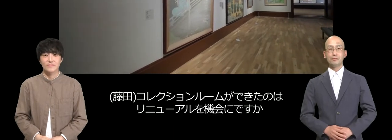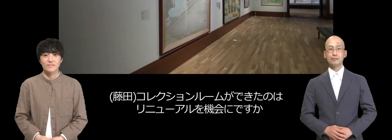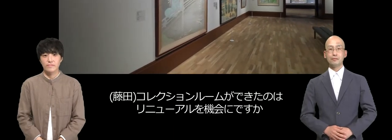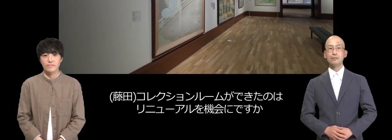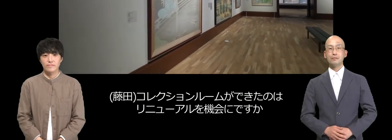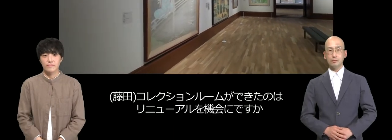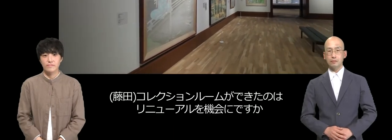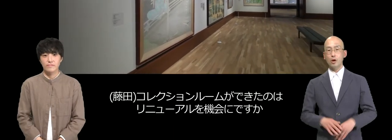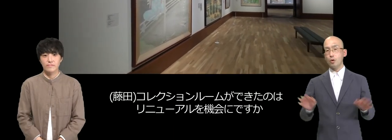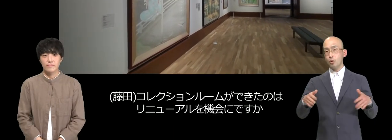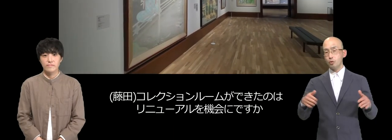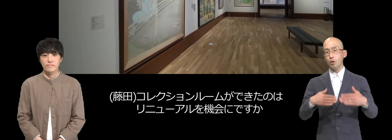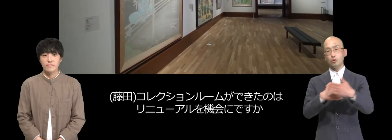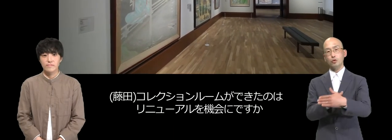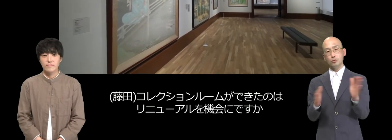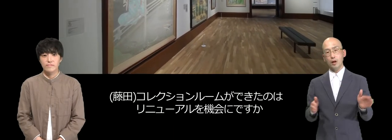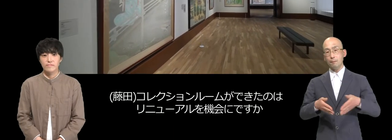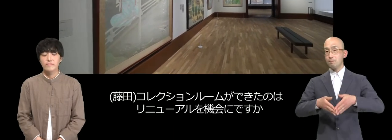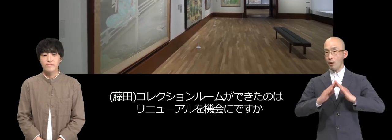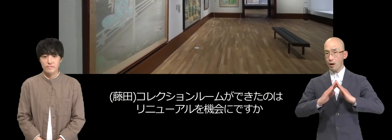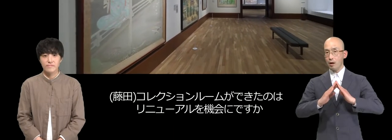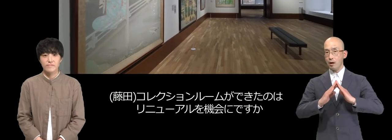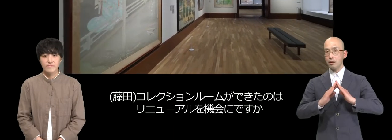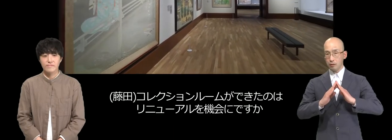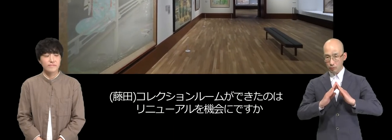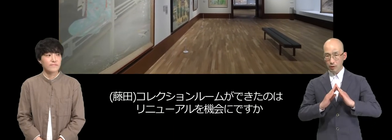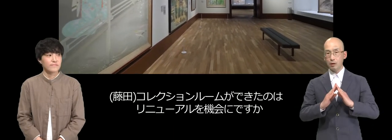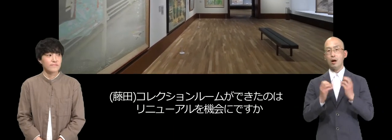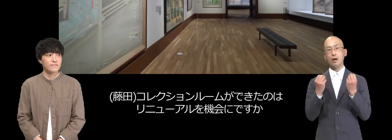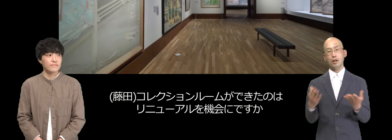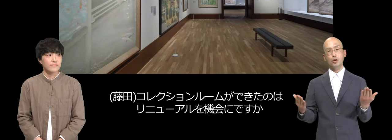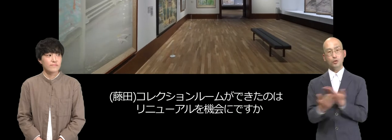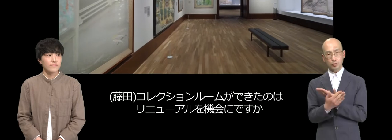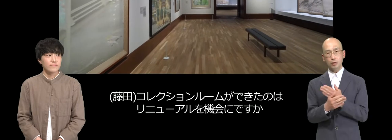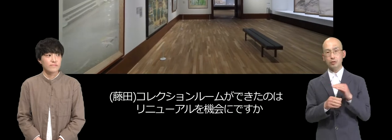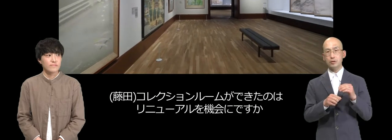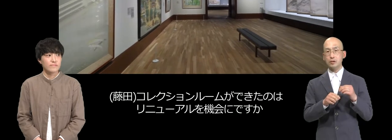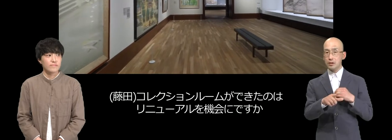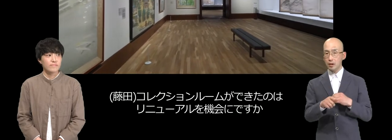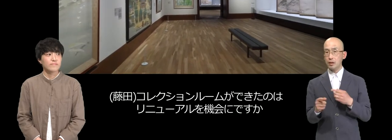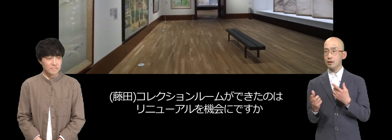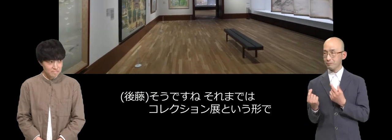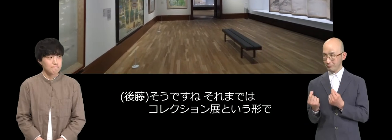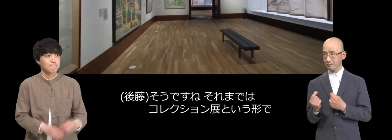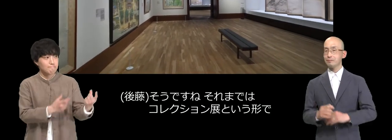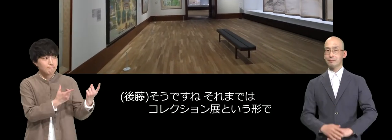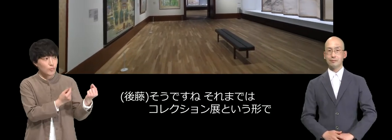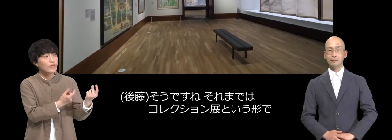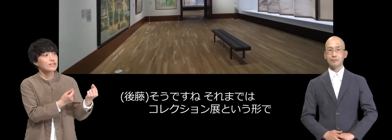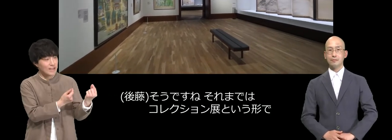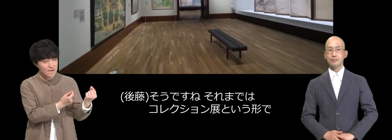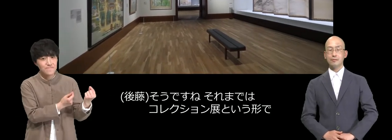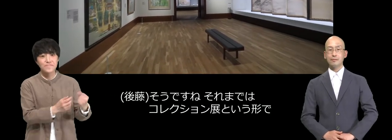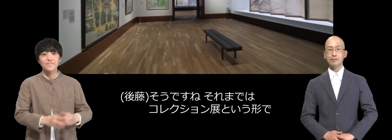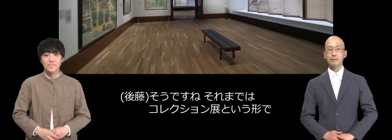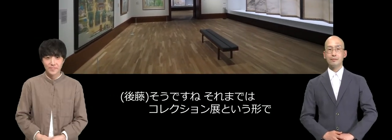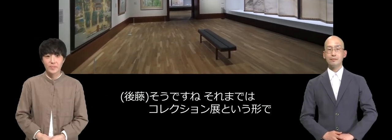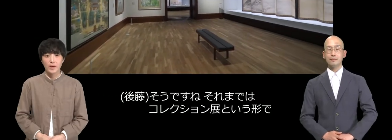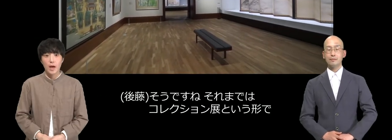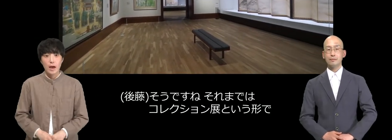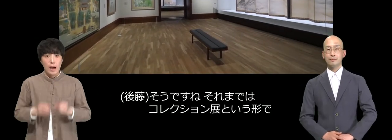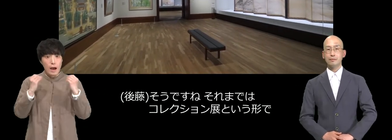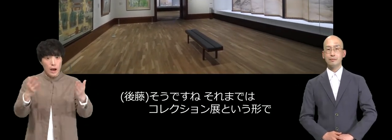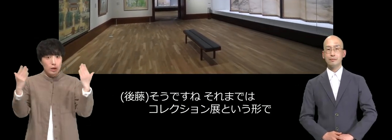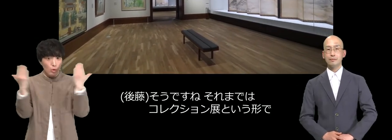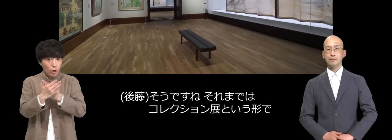コレクションルームができたのはリンチ再生リニューアルそれがいねまあそれまではコレクション展という